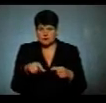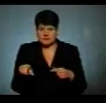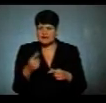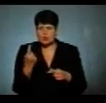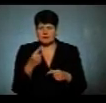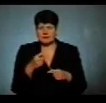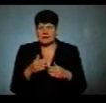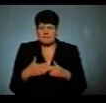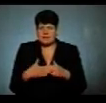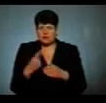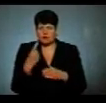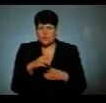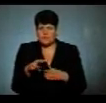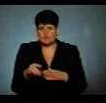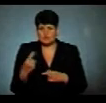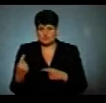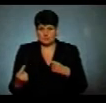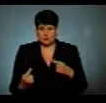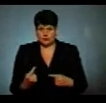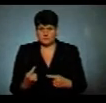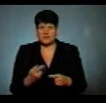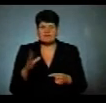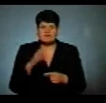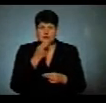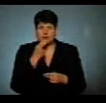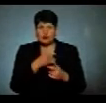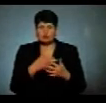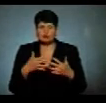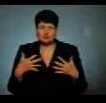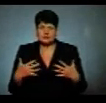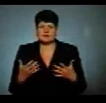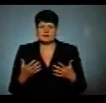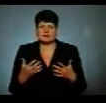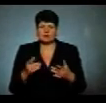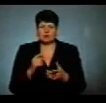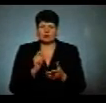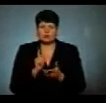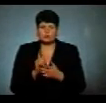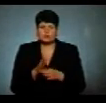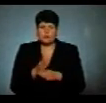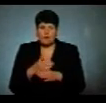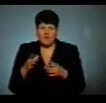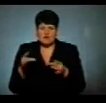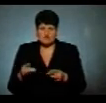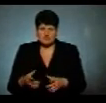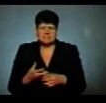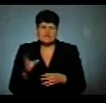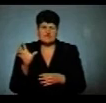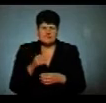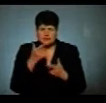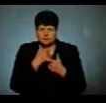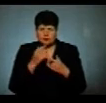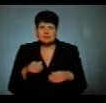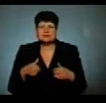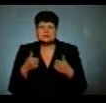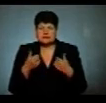одного, про те, що продаж всіх продуктів, крім сирої риби і м'яса, має бути фасованою. Ця вся інформація доведена їм до